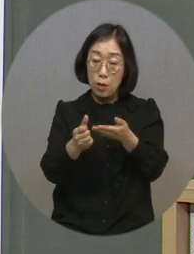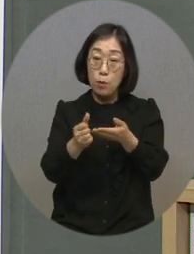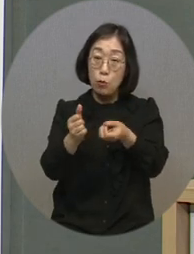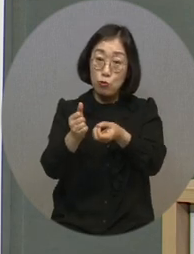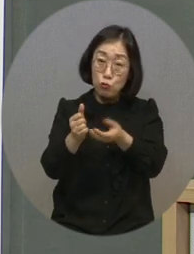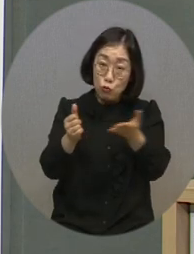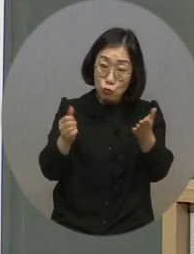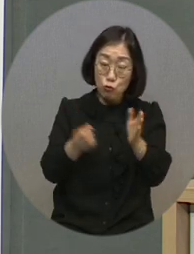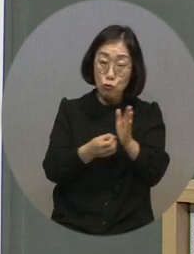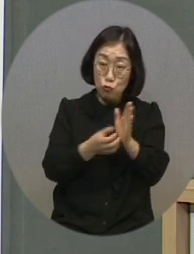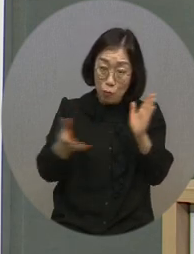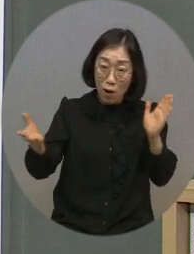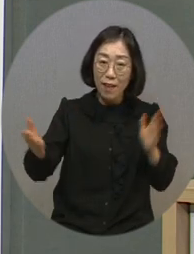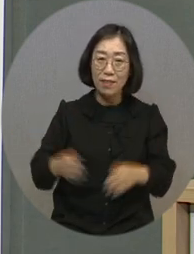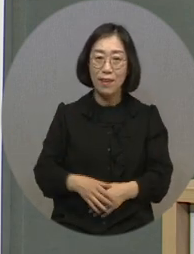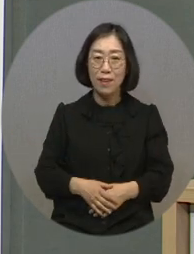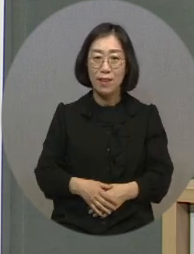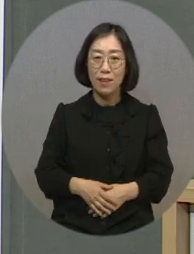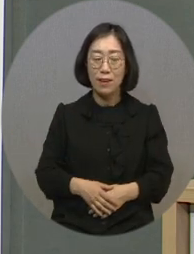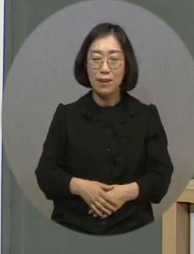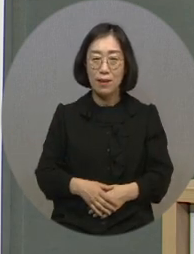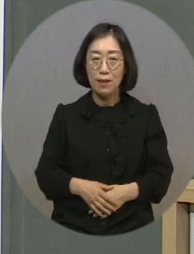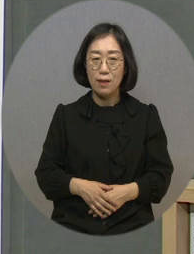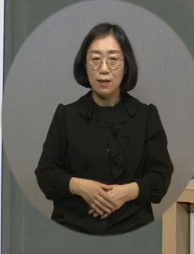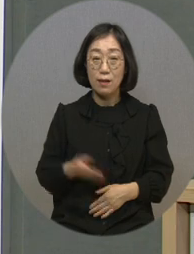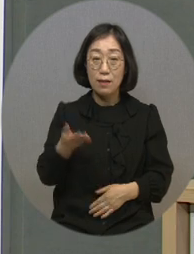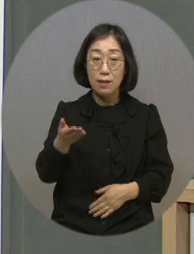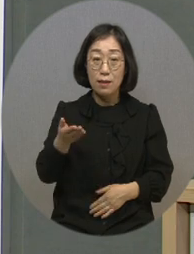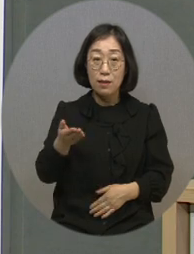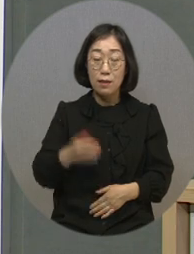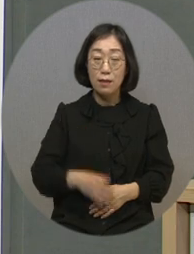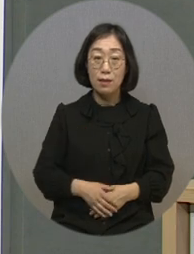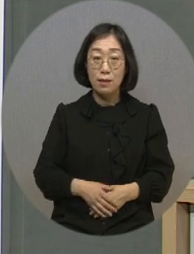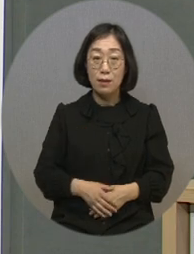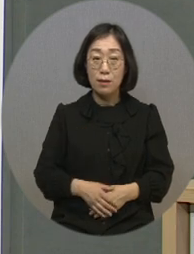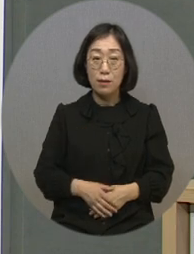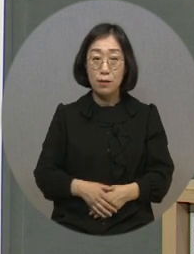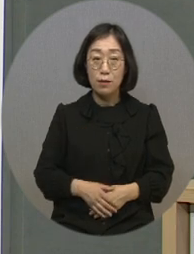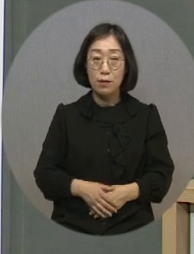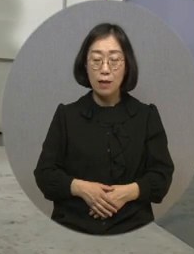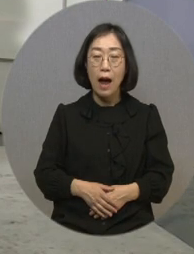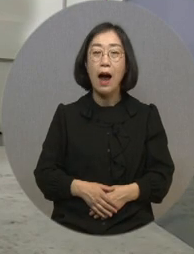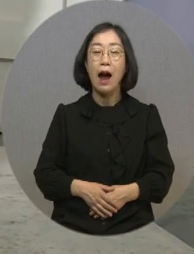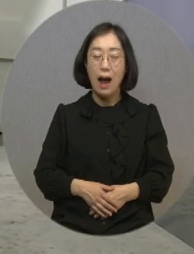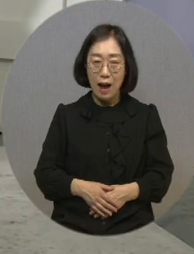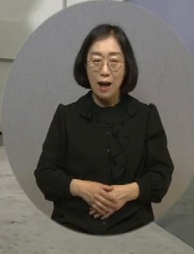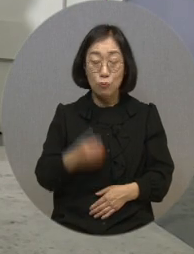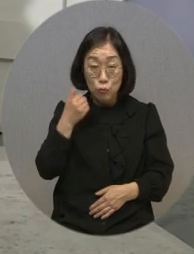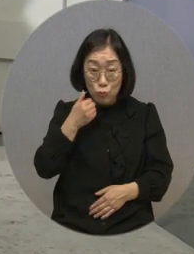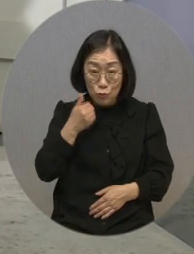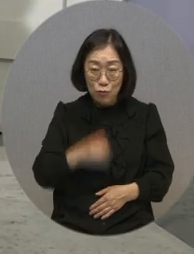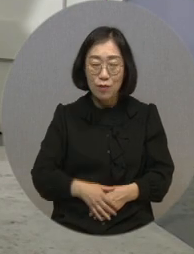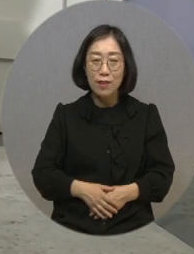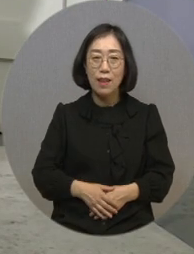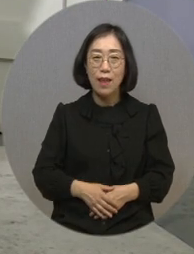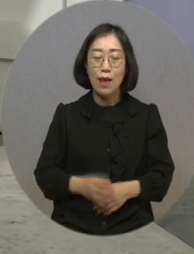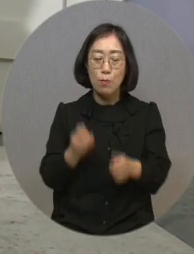예. 체육인으로서 예, 예, 예, 예. 그분이 어떻게 예, 장인이 됩니다. 그래.